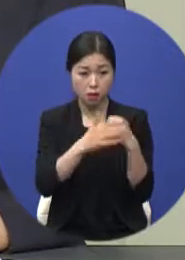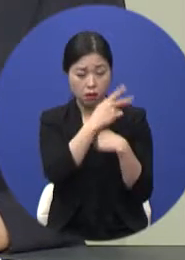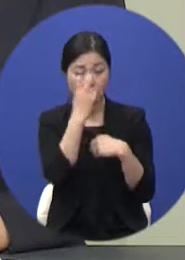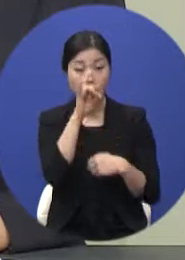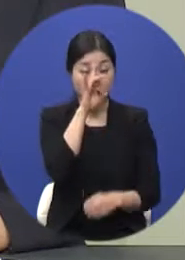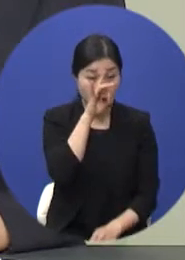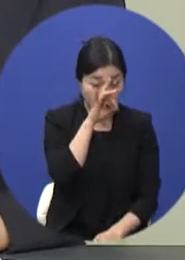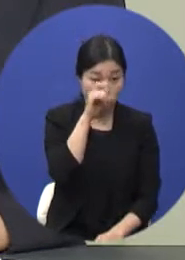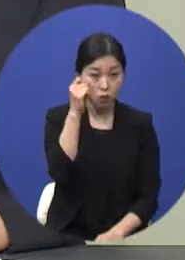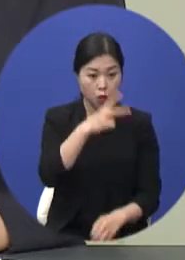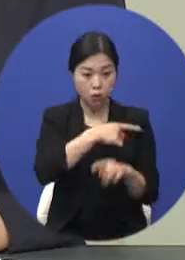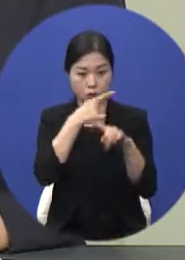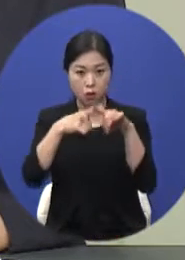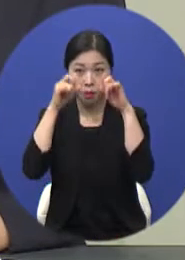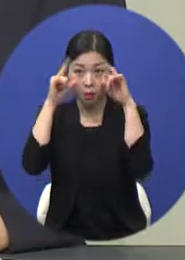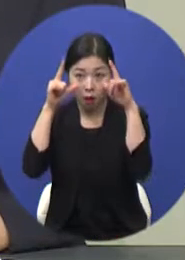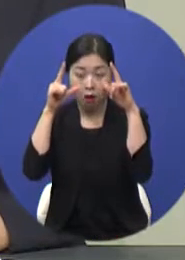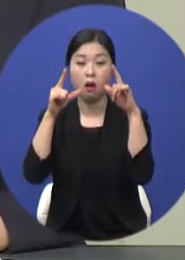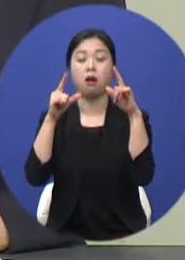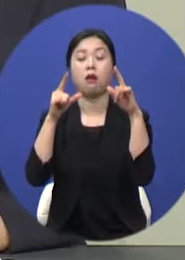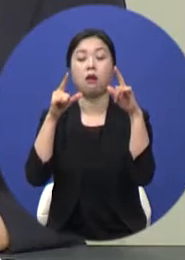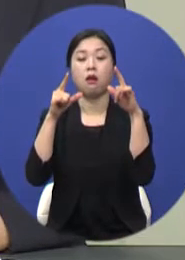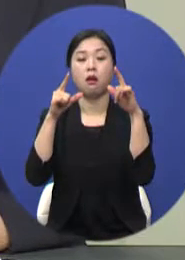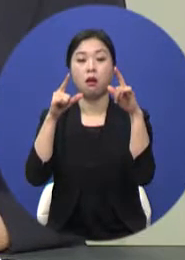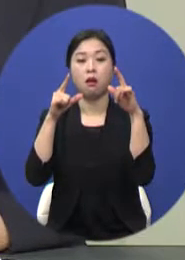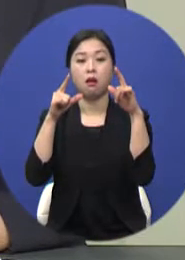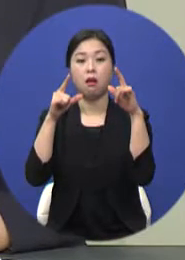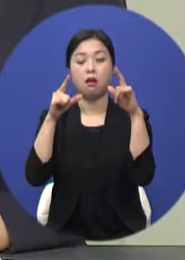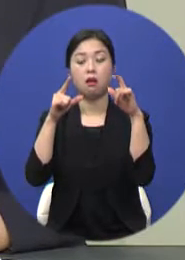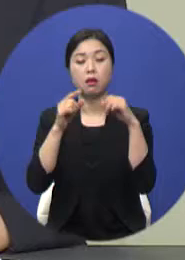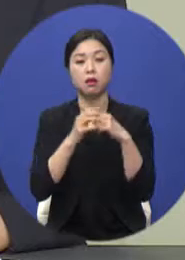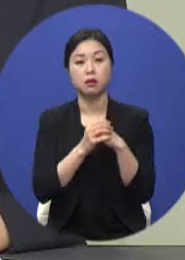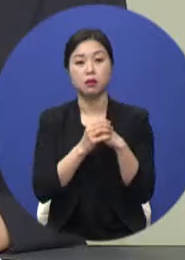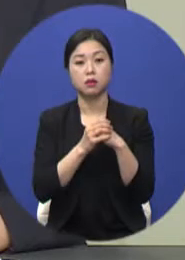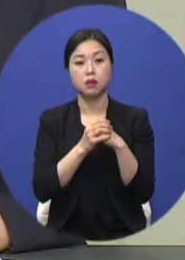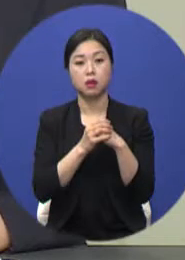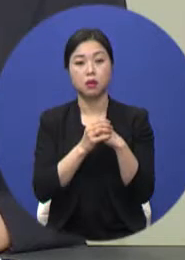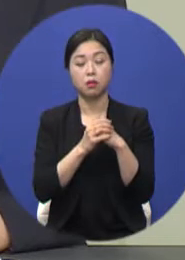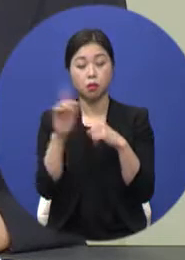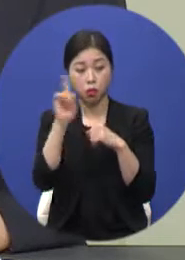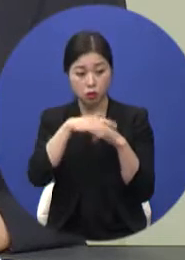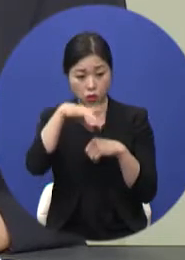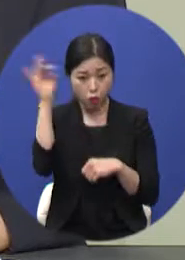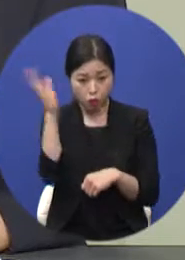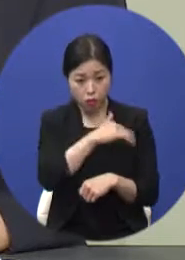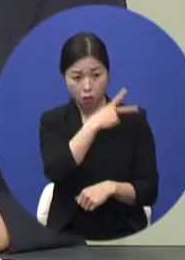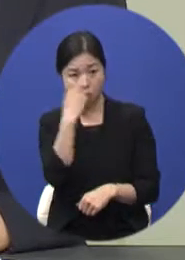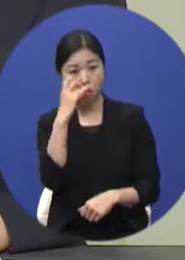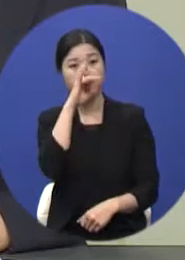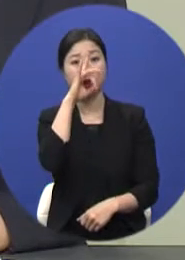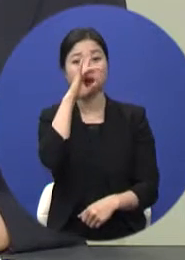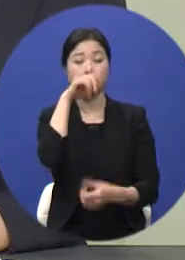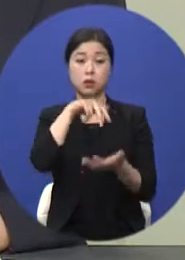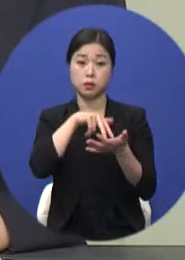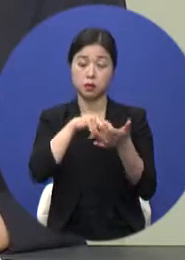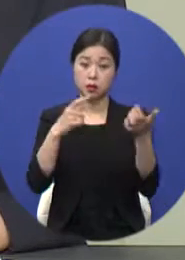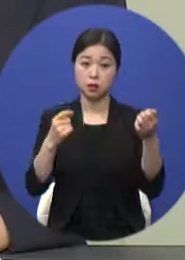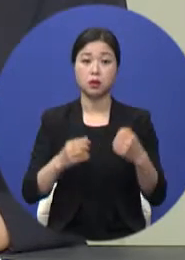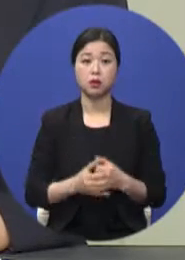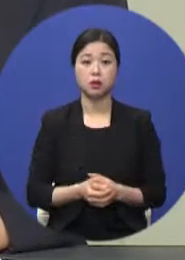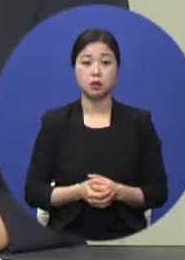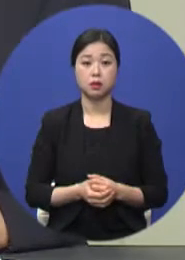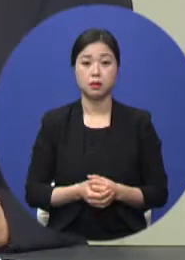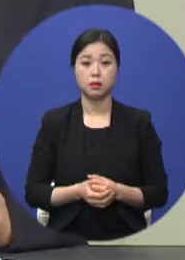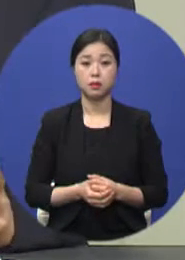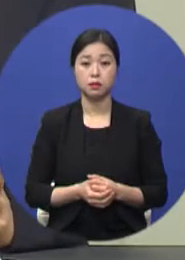하고 중간에 깨거나 이런 것도 생각하지 못할 정도로 잠 자체를 아예 주무시지를 못하는 것 같아요. 전혀.